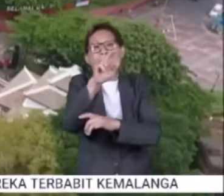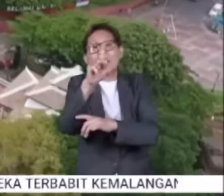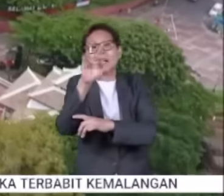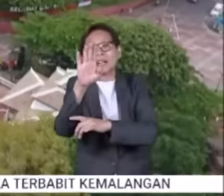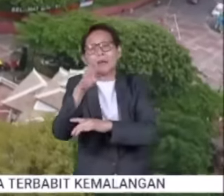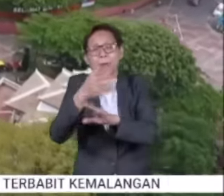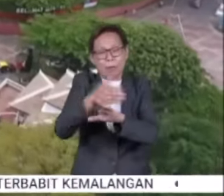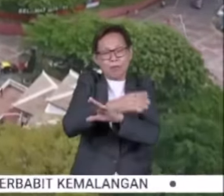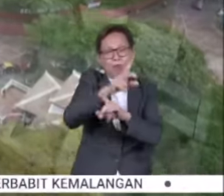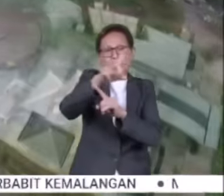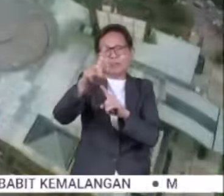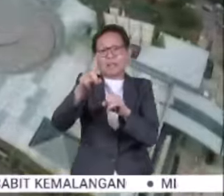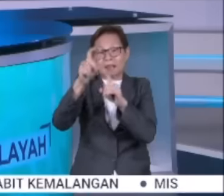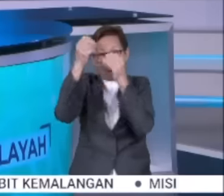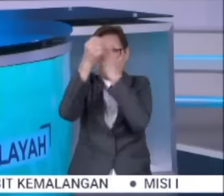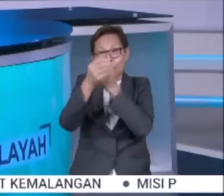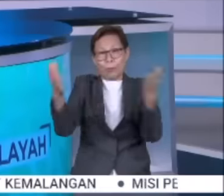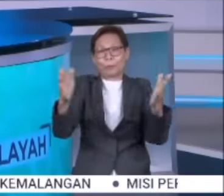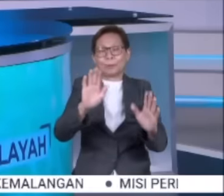diumumkan.